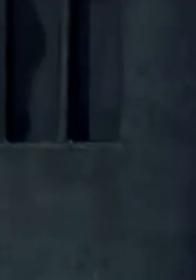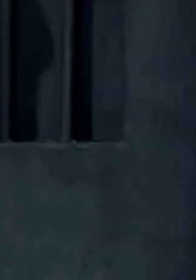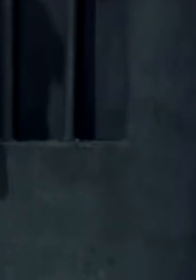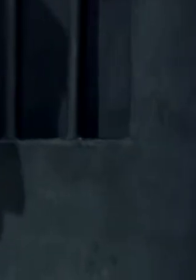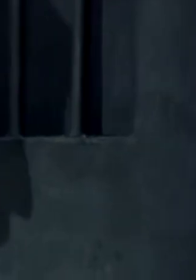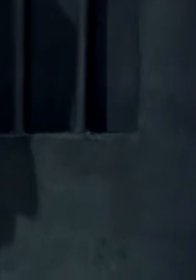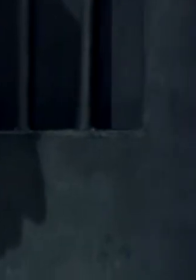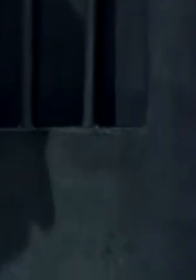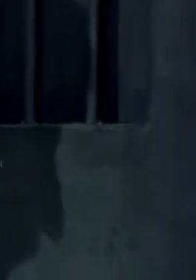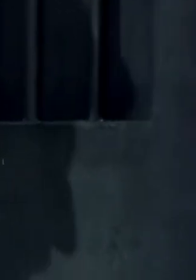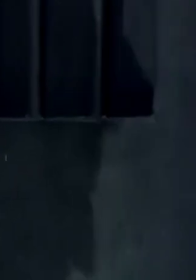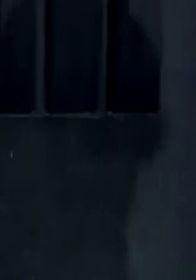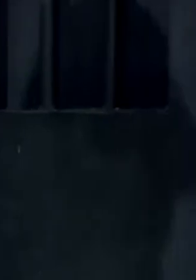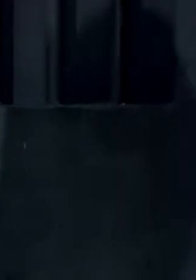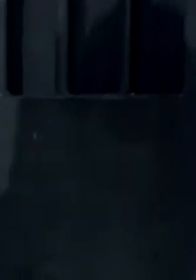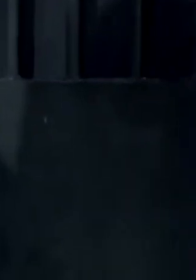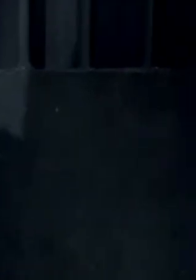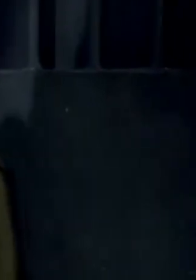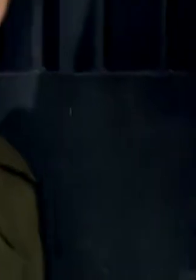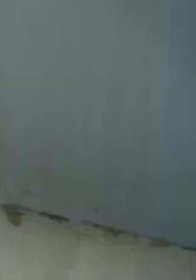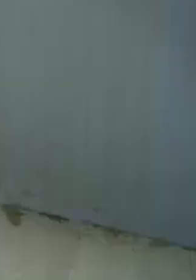Ali kapının ağzında omuzları iyice düştü.